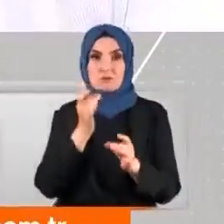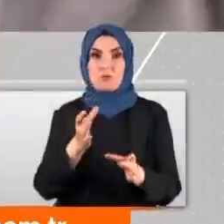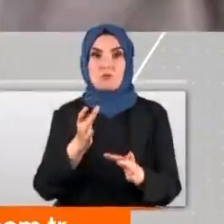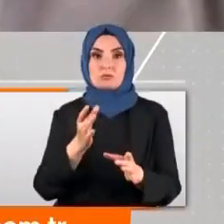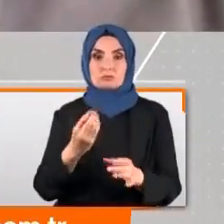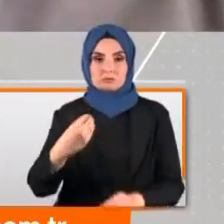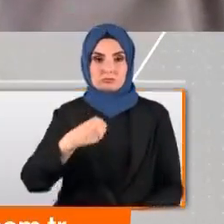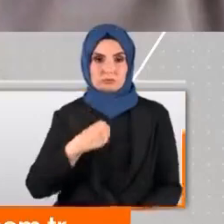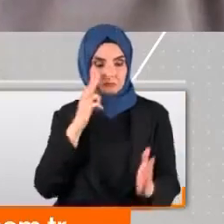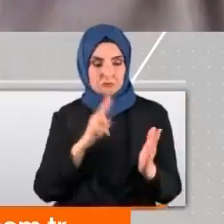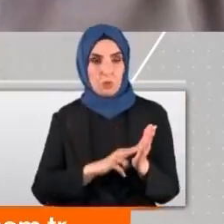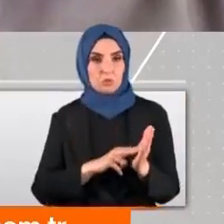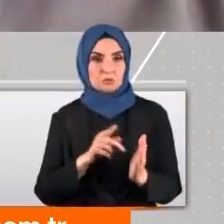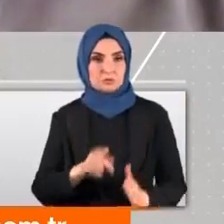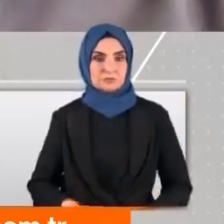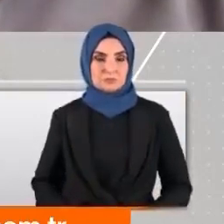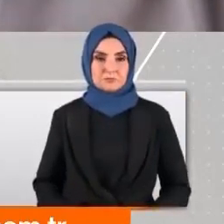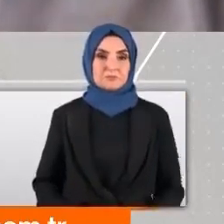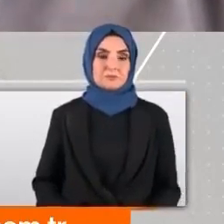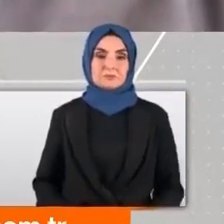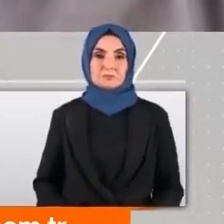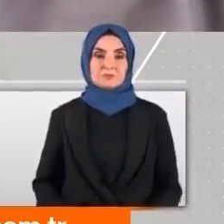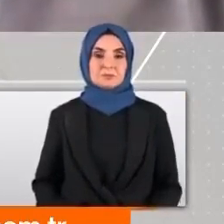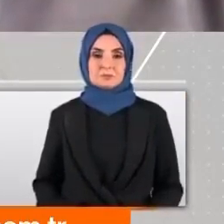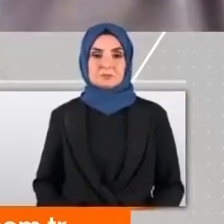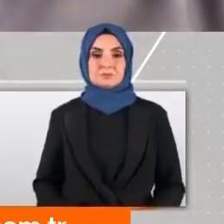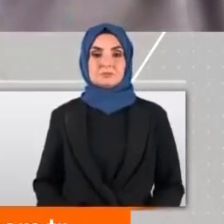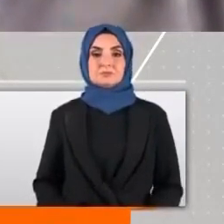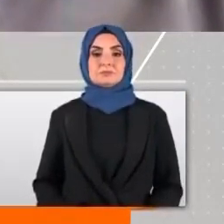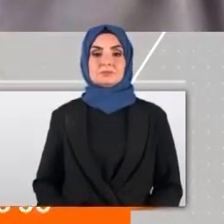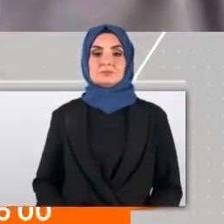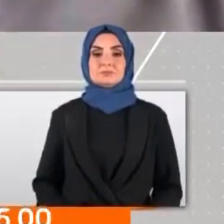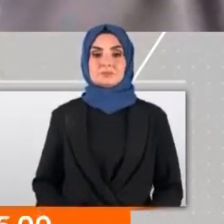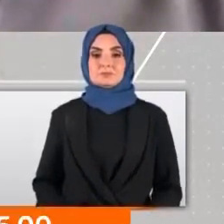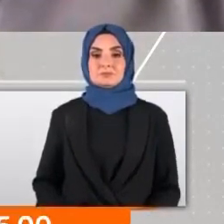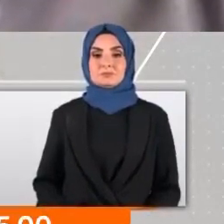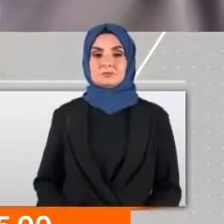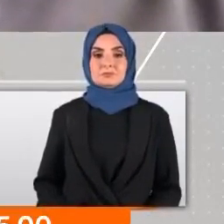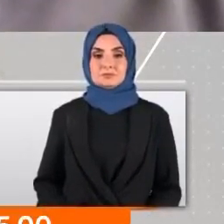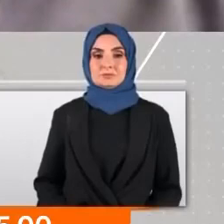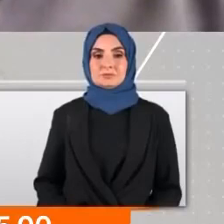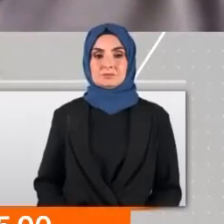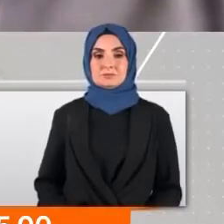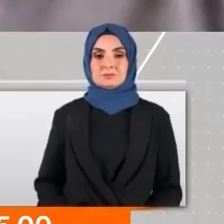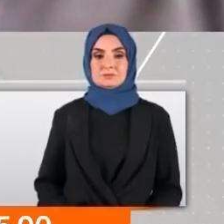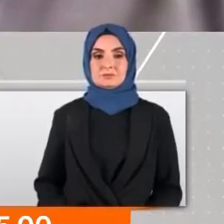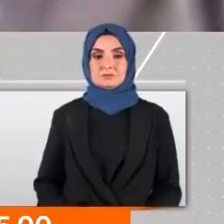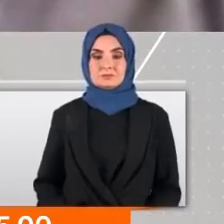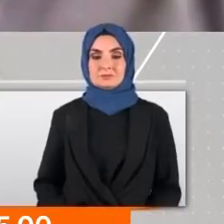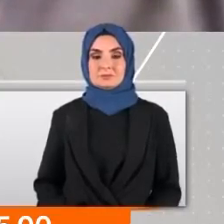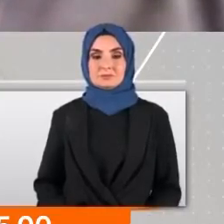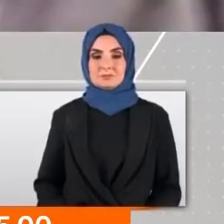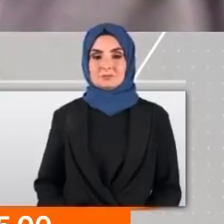vardı. Şu anda bizim adımıza para toplanıyor. İstanbul'da, Taksim'de, İstiklal Caddesi'nde